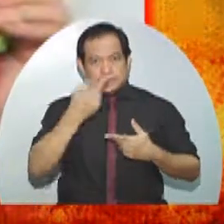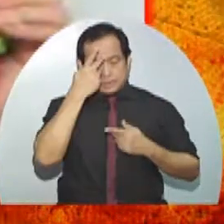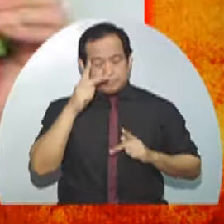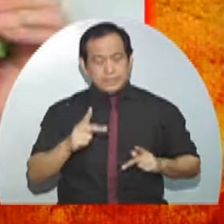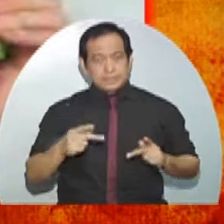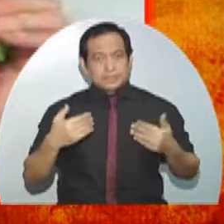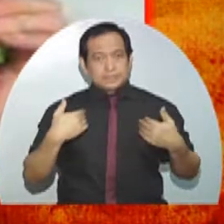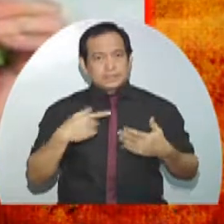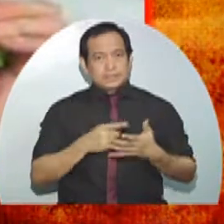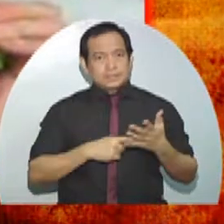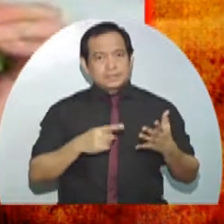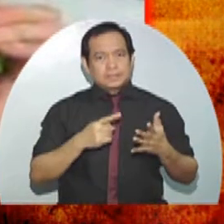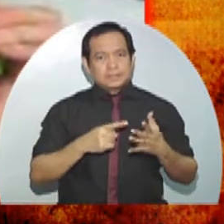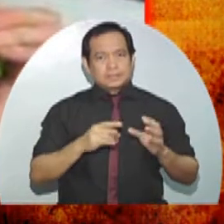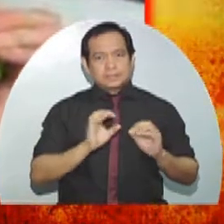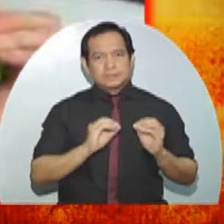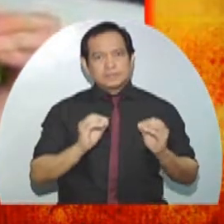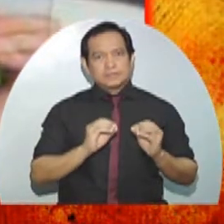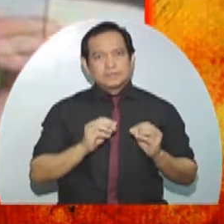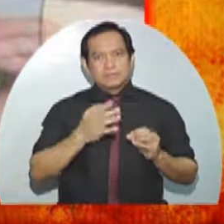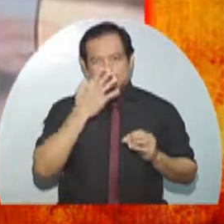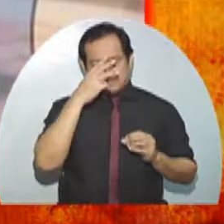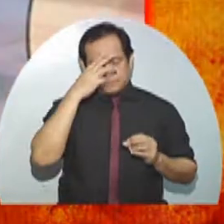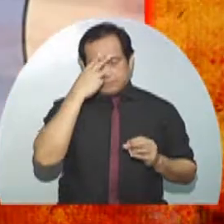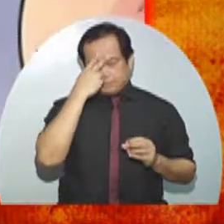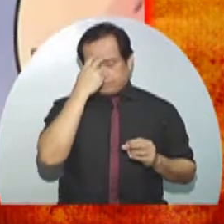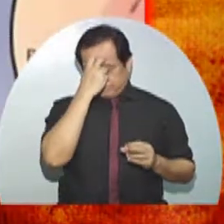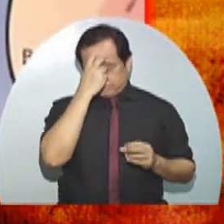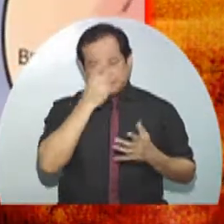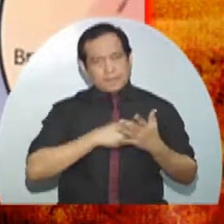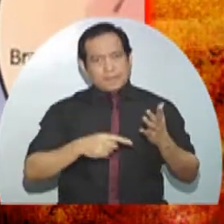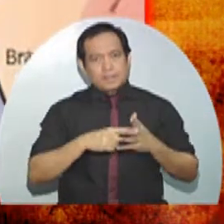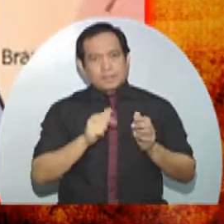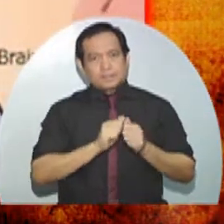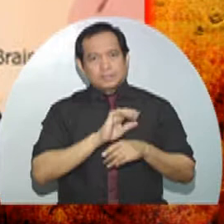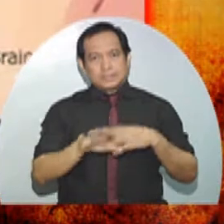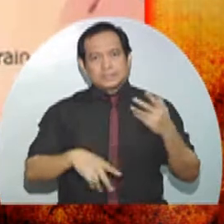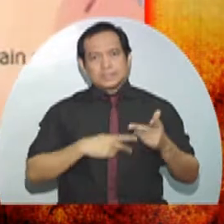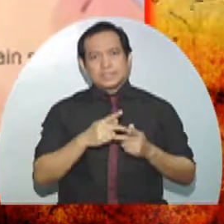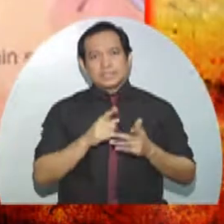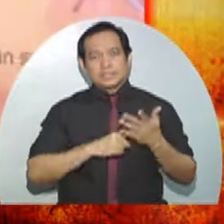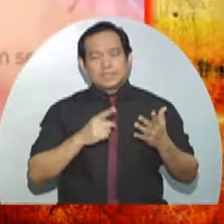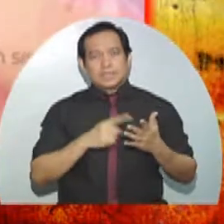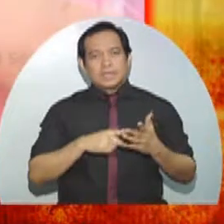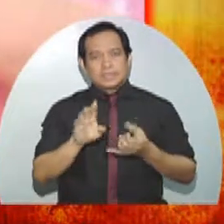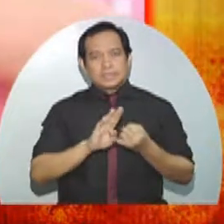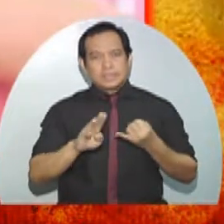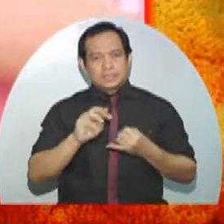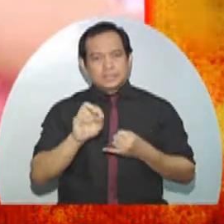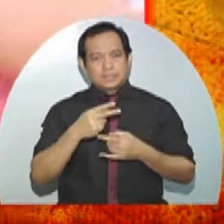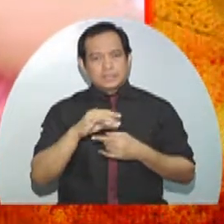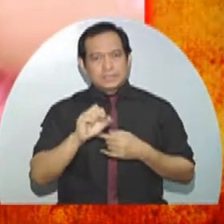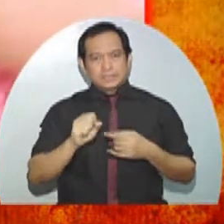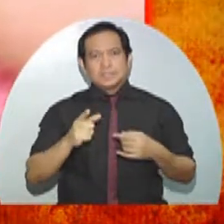Ang pasyente ay maaaring mawala sa ayos ng pag-iisip. Sa mga malalang kaso ng bacterial meningitis, maaari